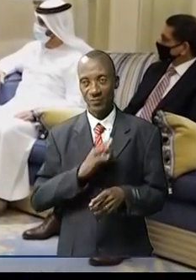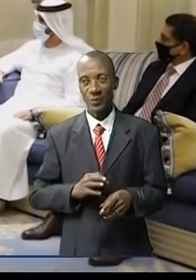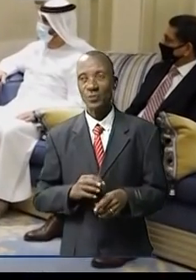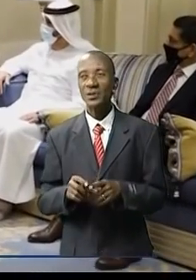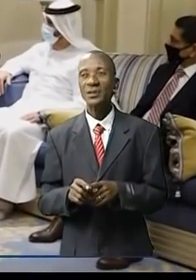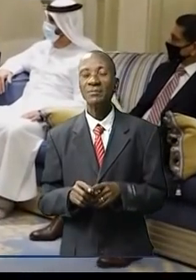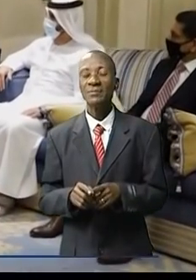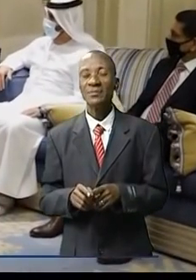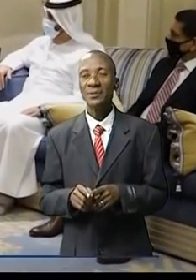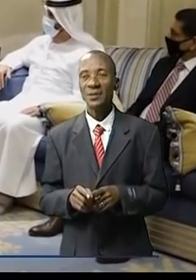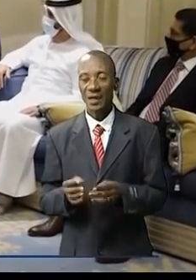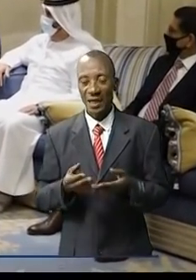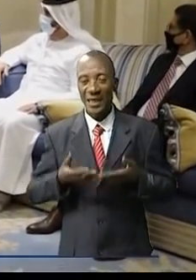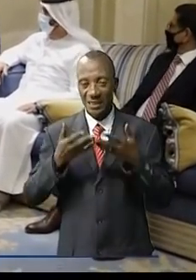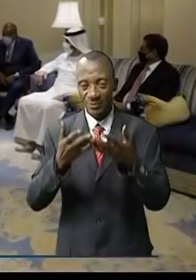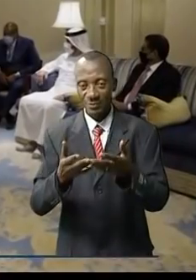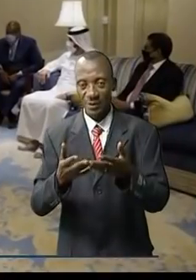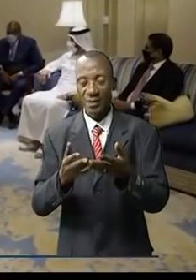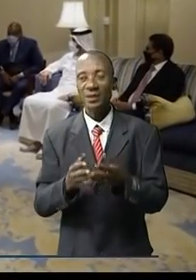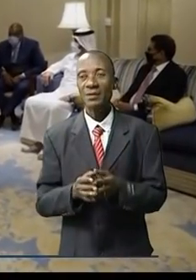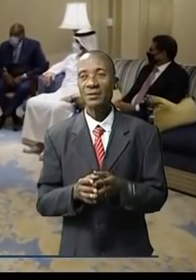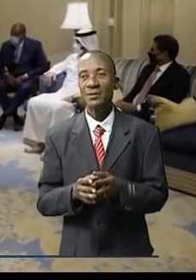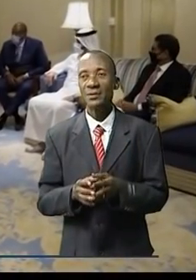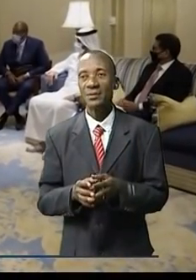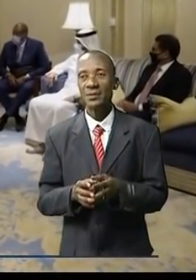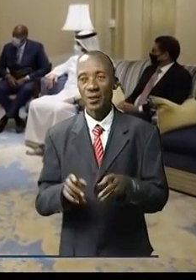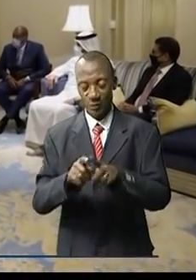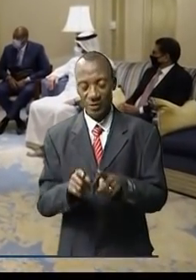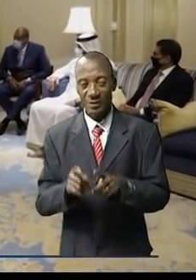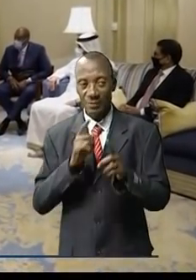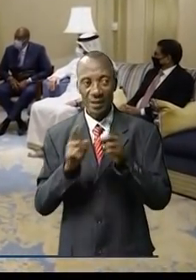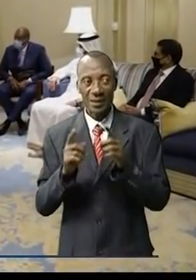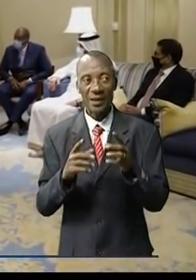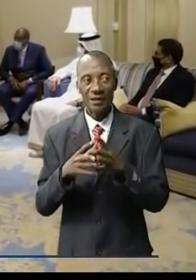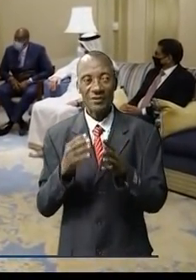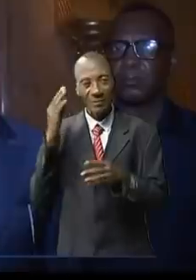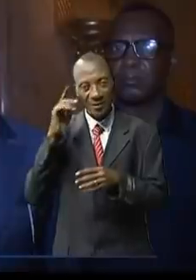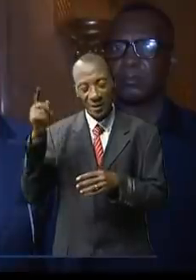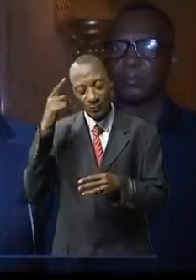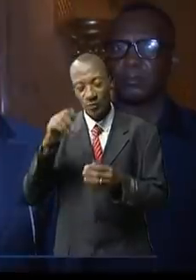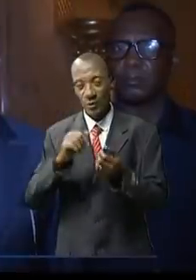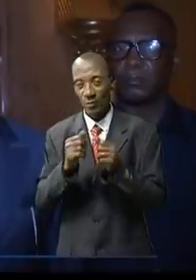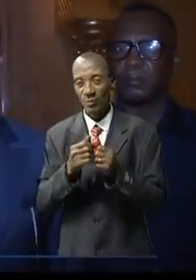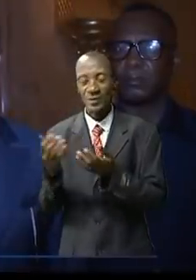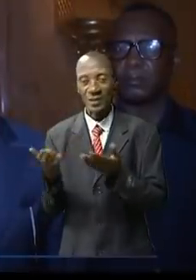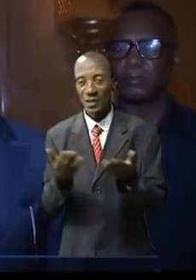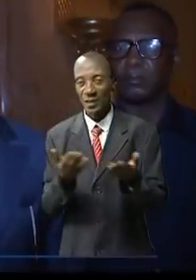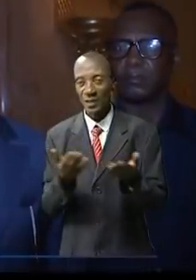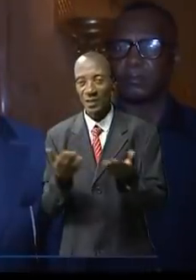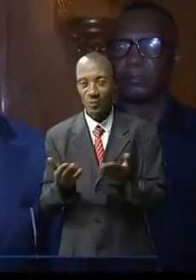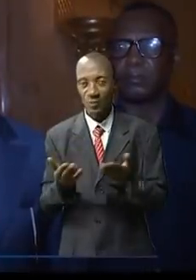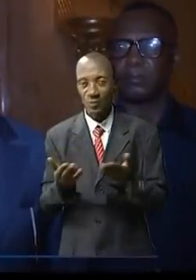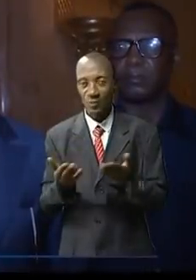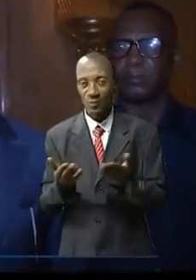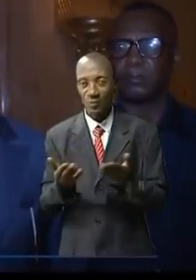Okende, vice-premier ministre des Transports, dont c'est le secteur retrace ici la quintessence des échanges avec le président de la République.